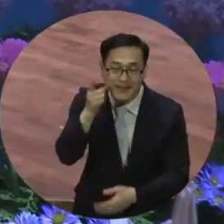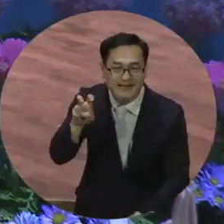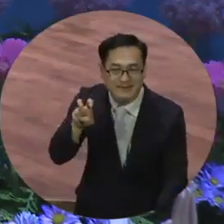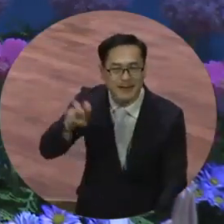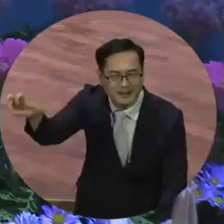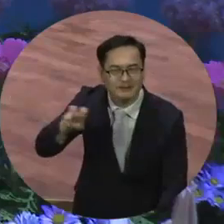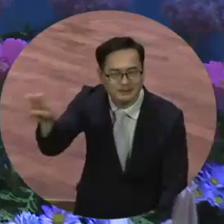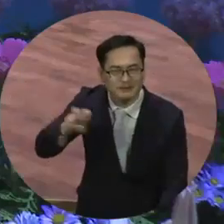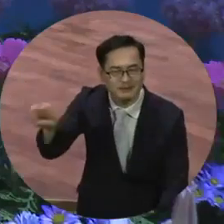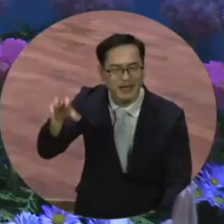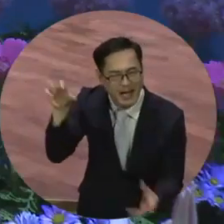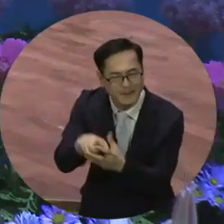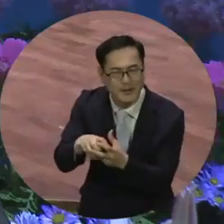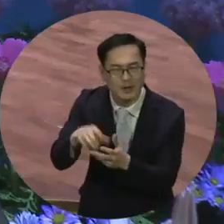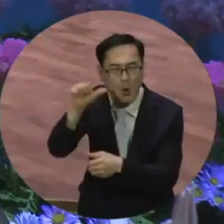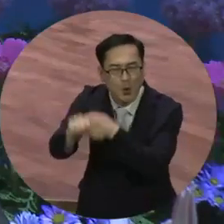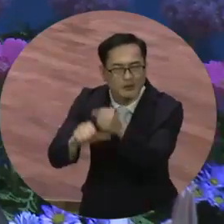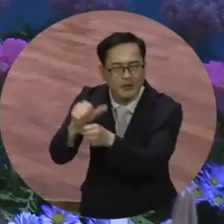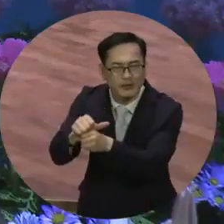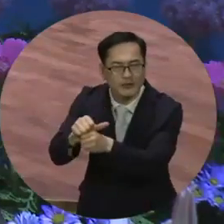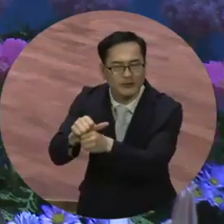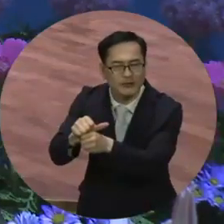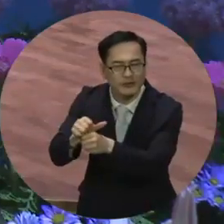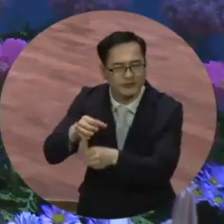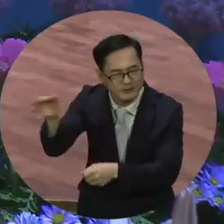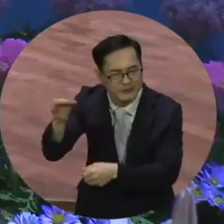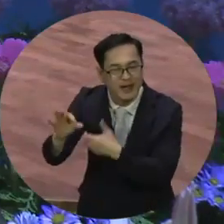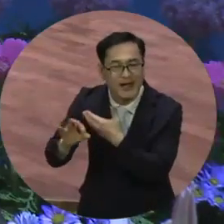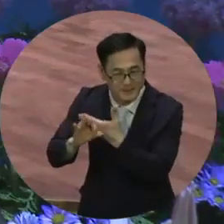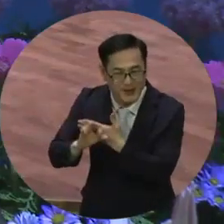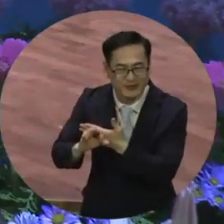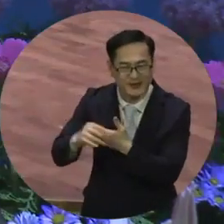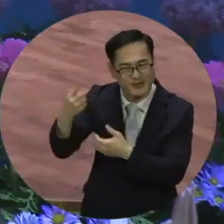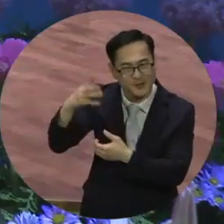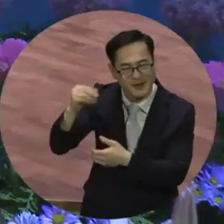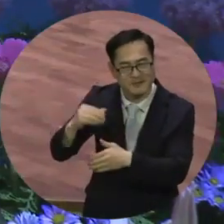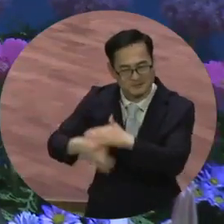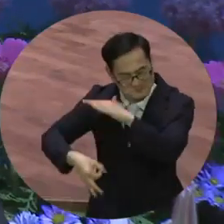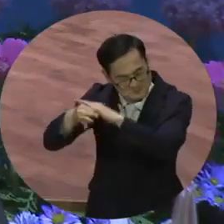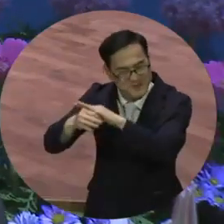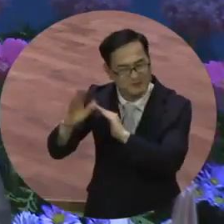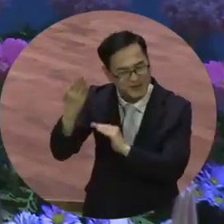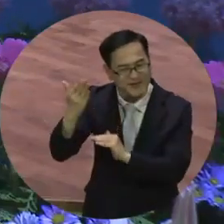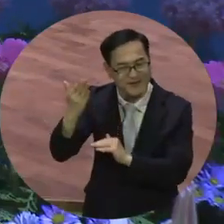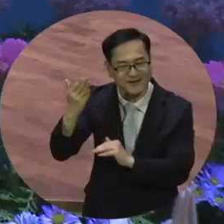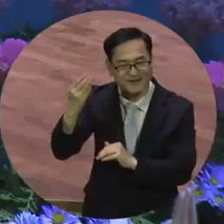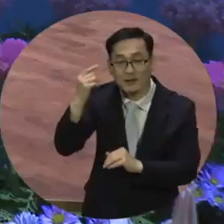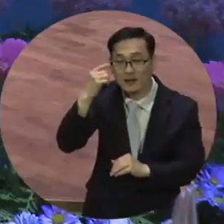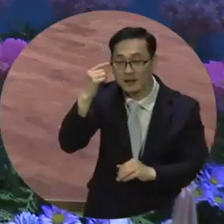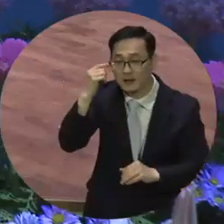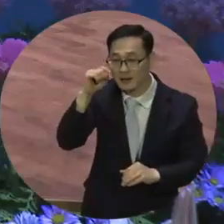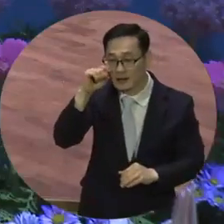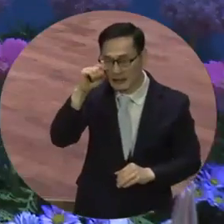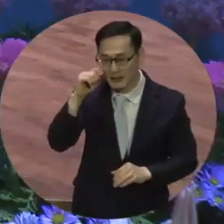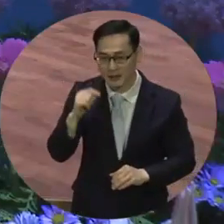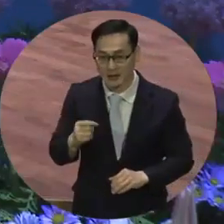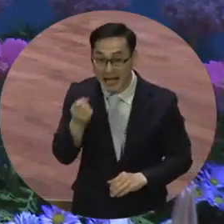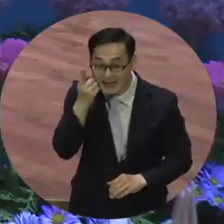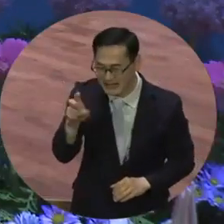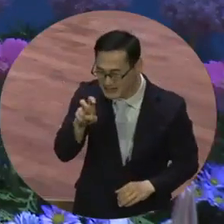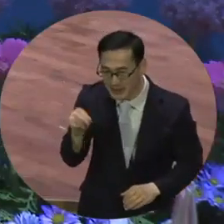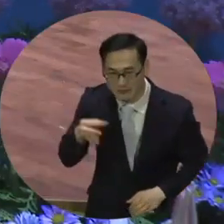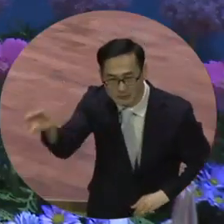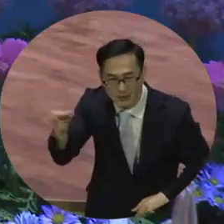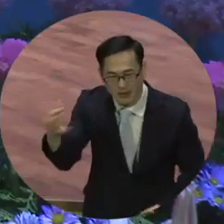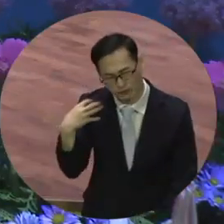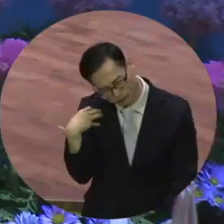월 20만 원을 5년 동안 내겠다고 작정해. 1,000만 원 작정했는데. 솔직히 월 20만 원도